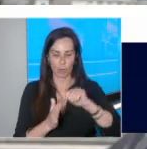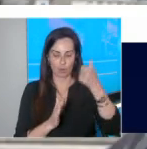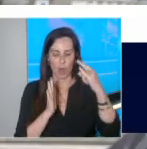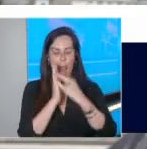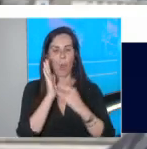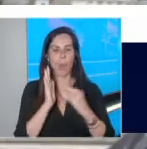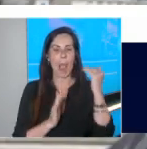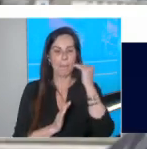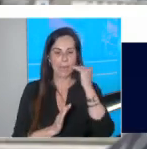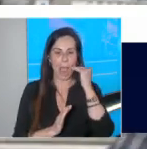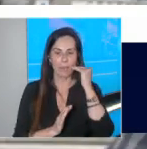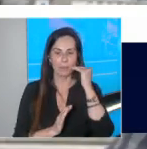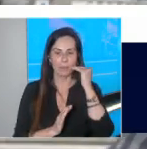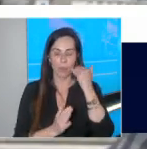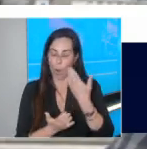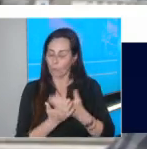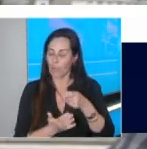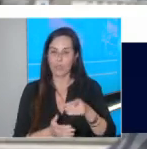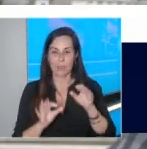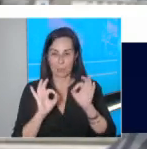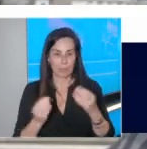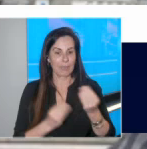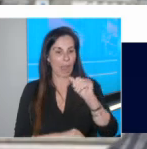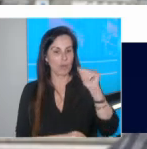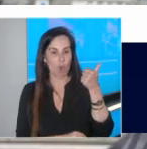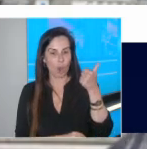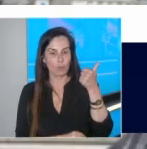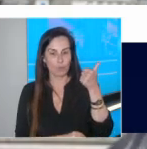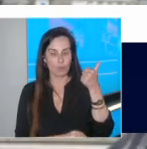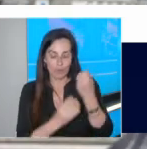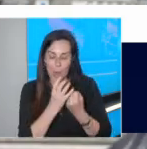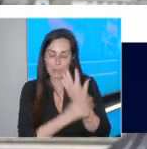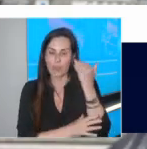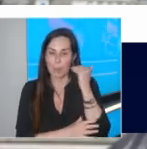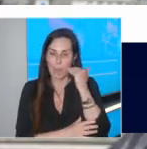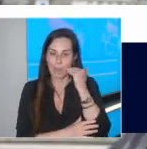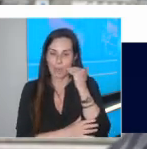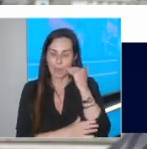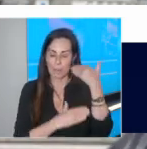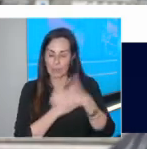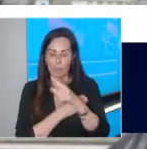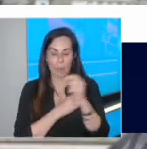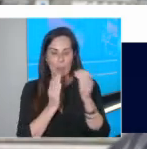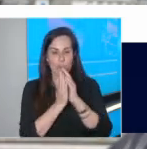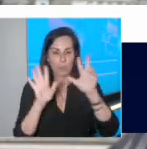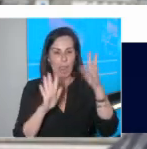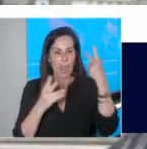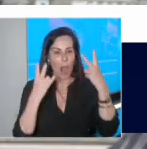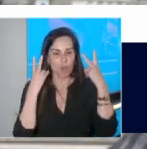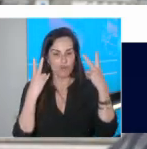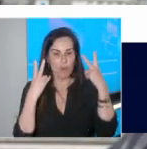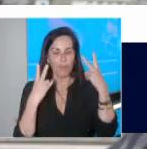לחוקה האמריקאית, והעובדה שזה באמת, זה הדבר הראשון שהמייסדים של ארצות הברית, סוף המאה ה-18, היה כל כך חשוב